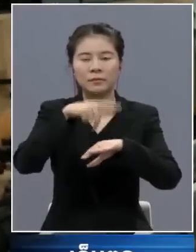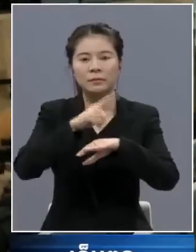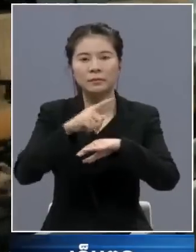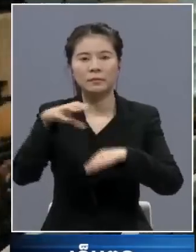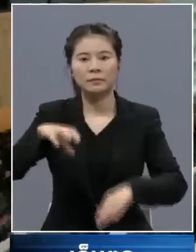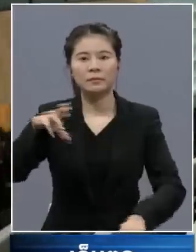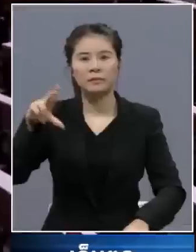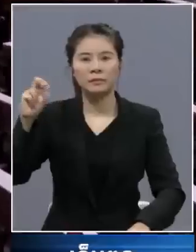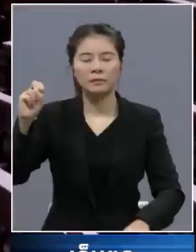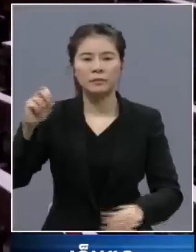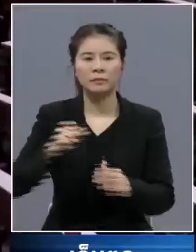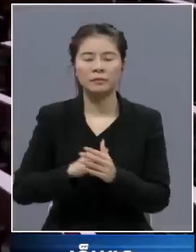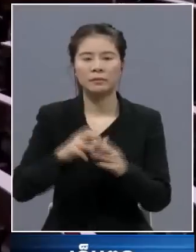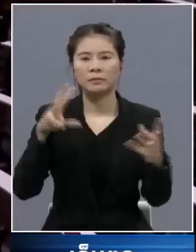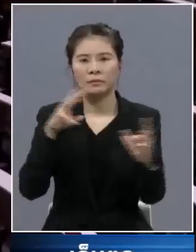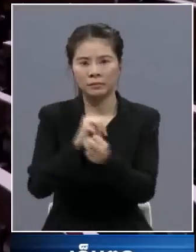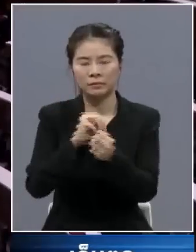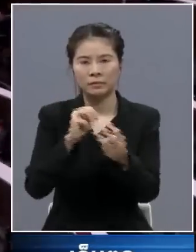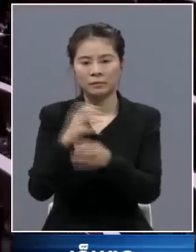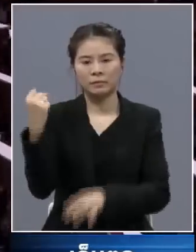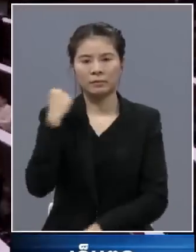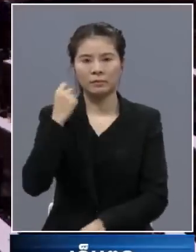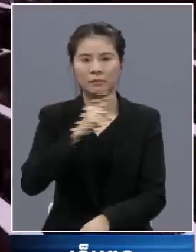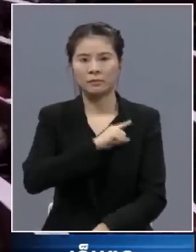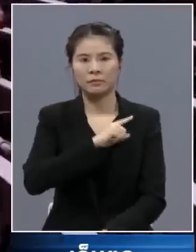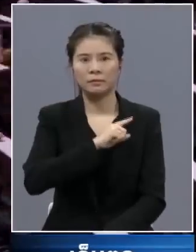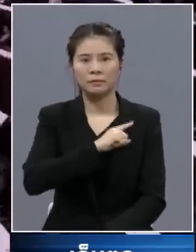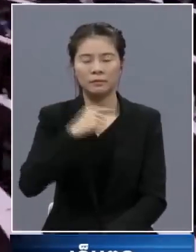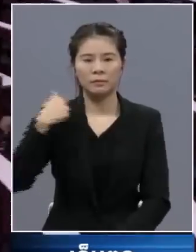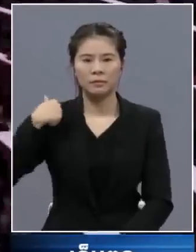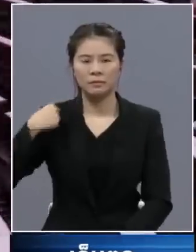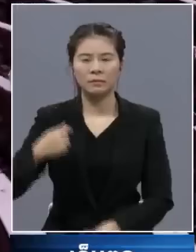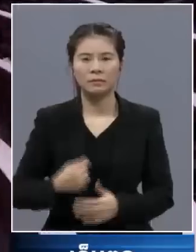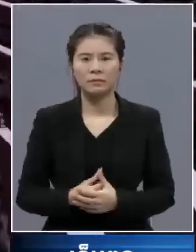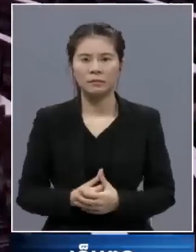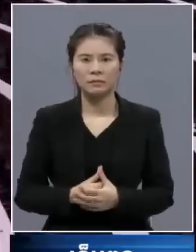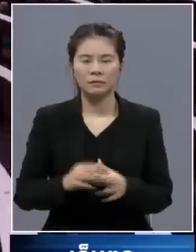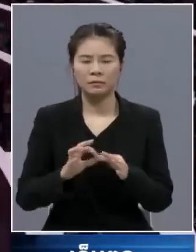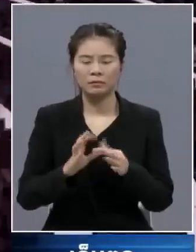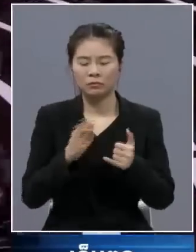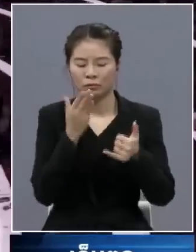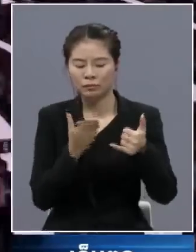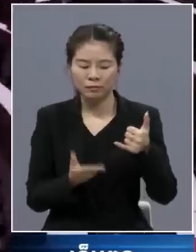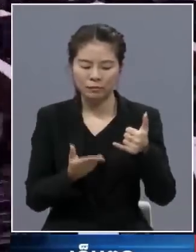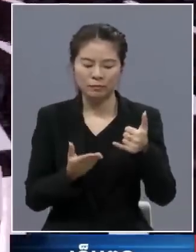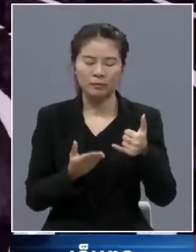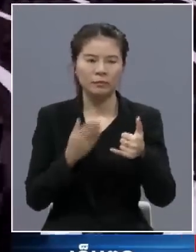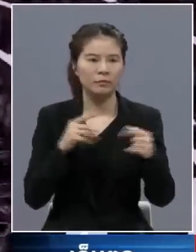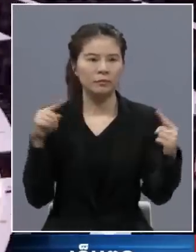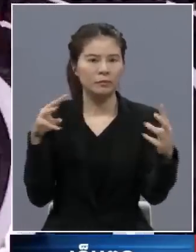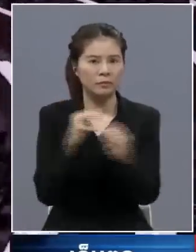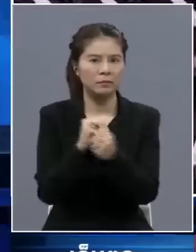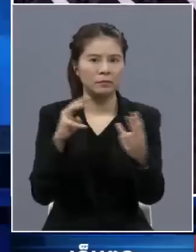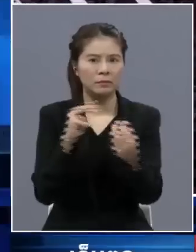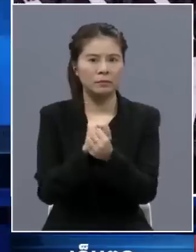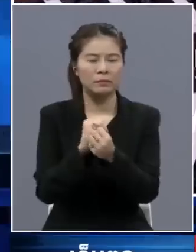ำแหน่งนี้เนี่ยไม่เพียงแค่เรื่องอำนาจหน้าที่นะฮะแต่ยังรวมไปถึงเรื่องของบุคลิกนะฮะความเหมาะสมของตัวบุค